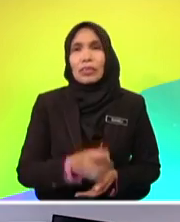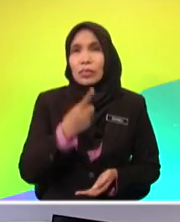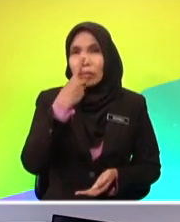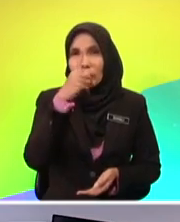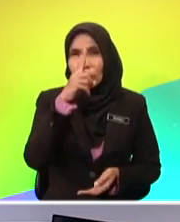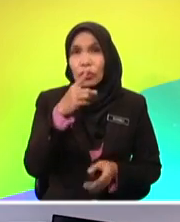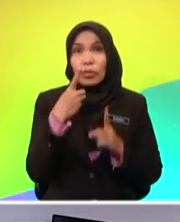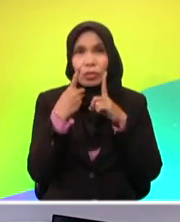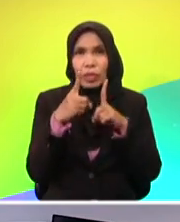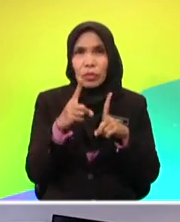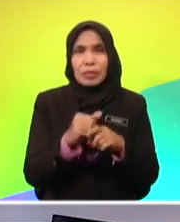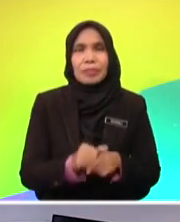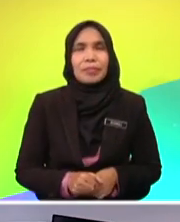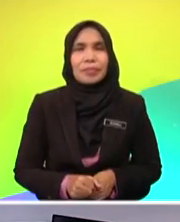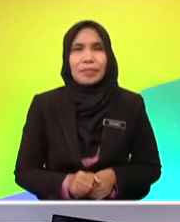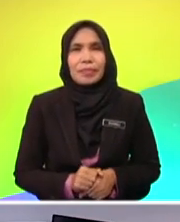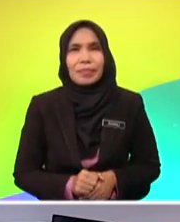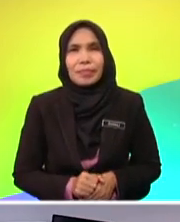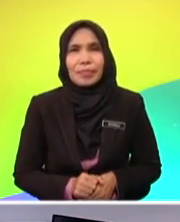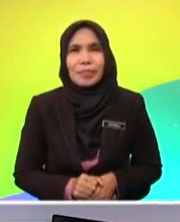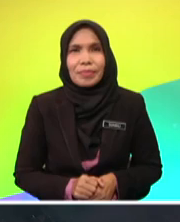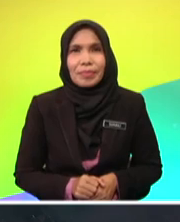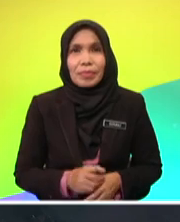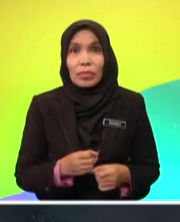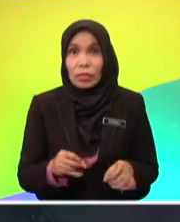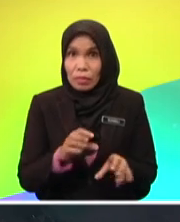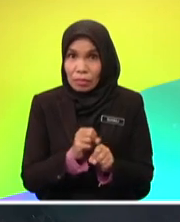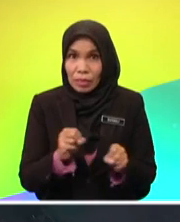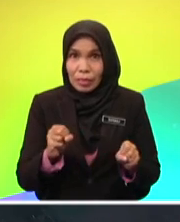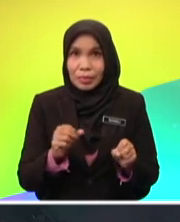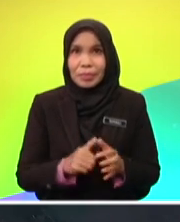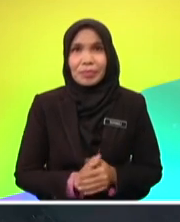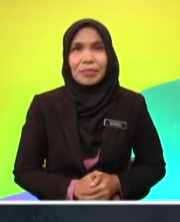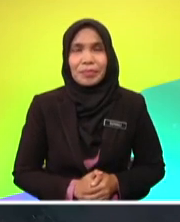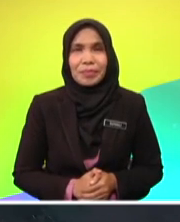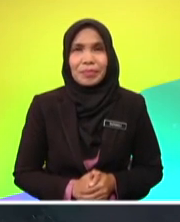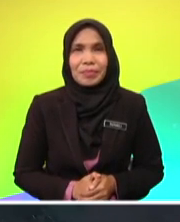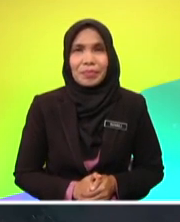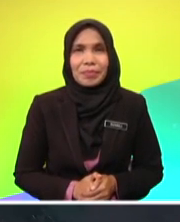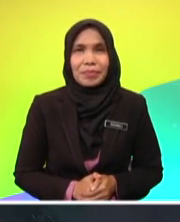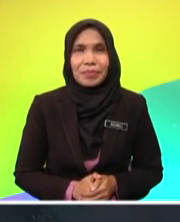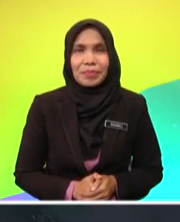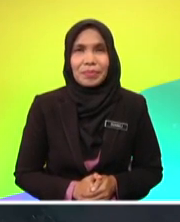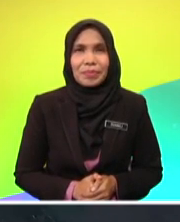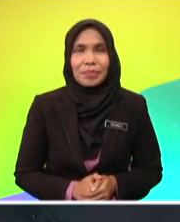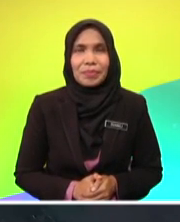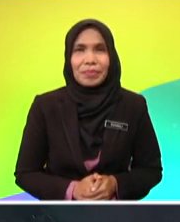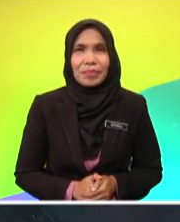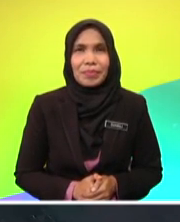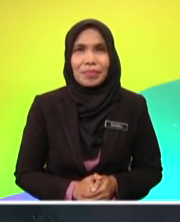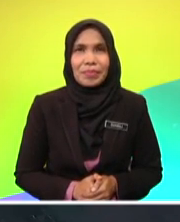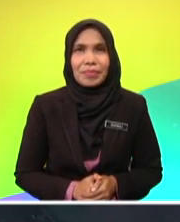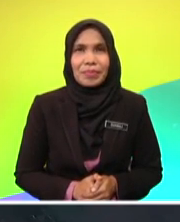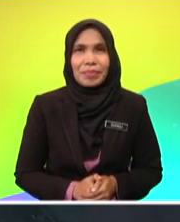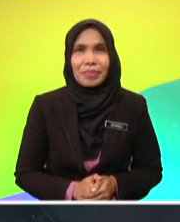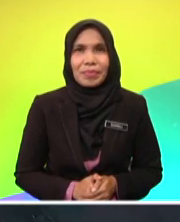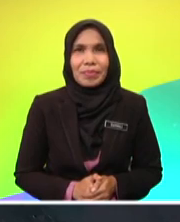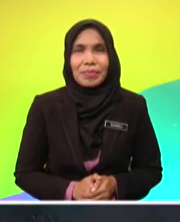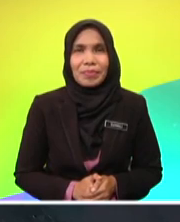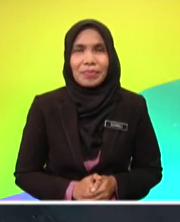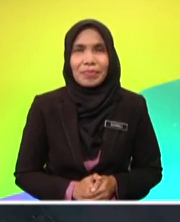teka silang kata. Okay. Dah ready Kak Rina? Bersedia cikgu. Biar semangat kita membara